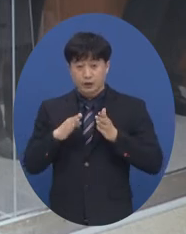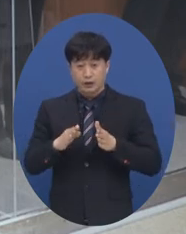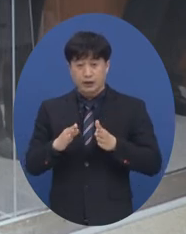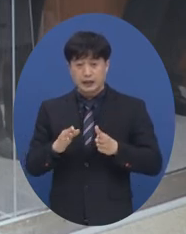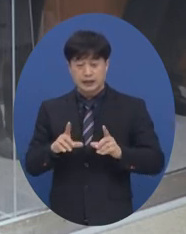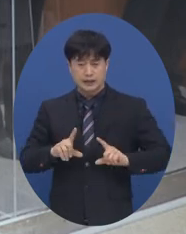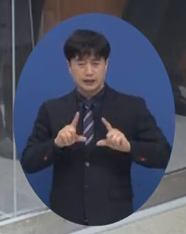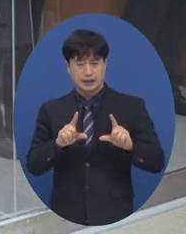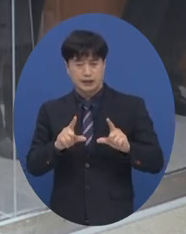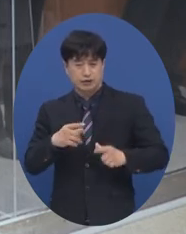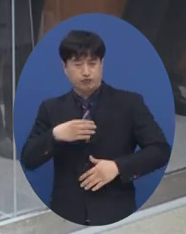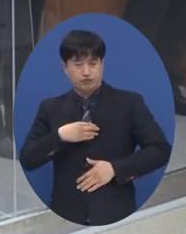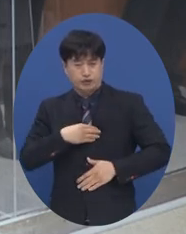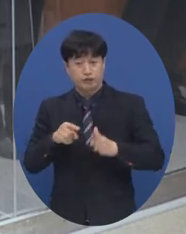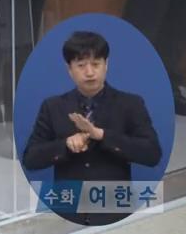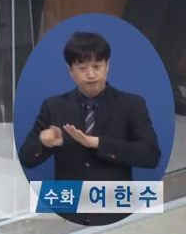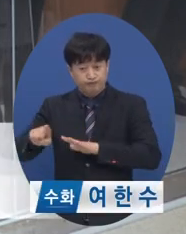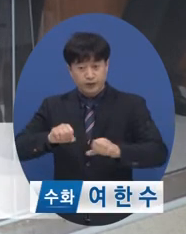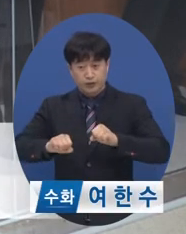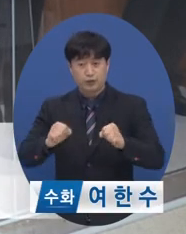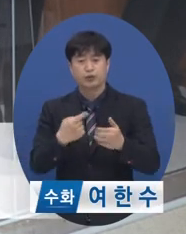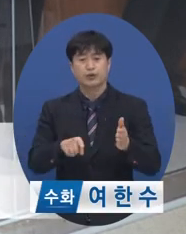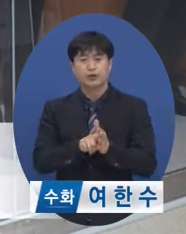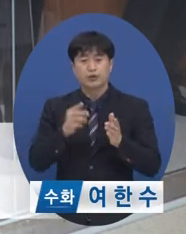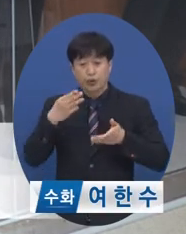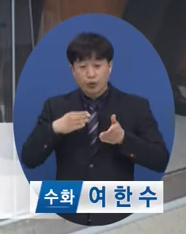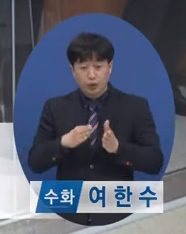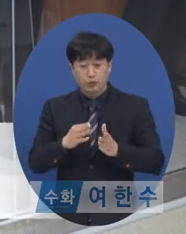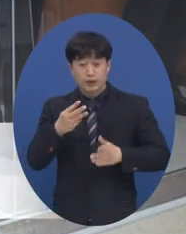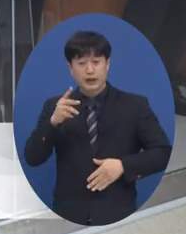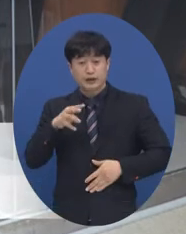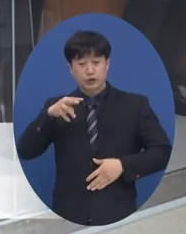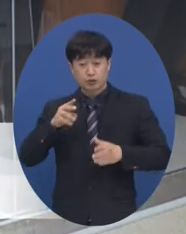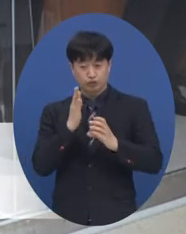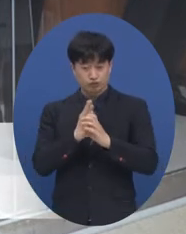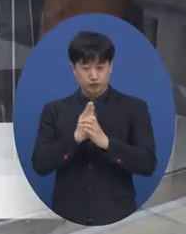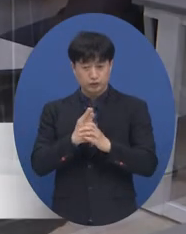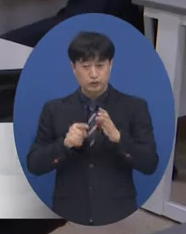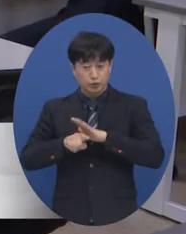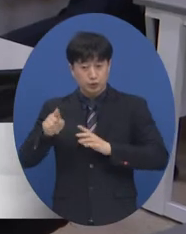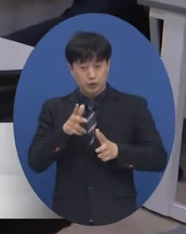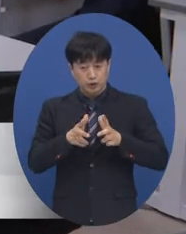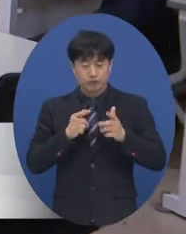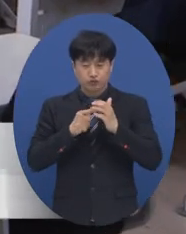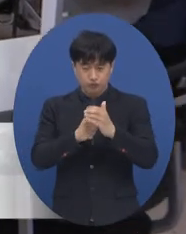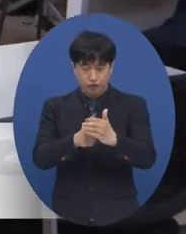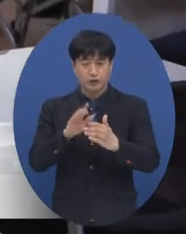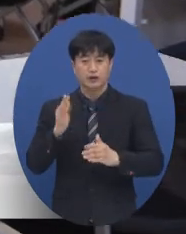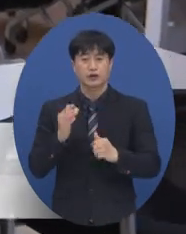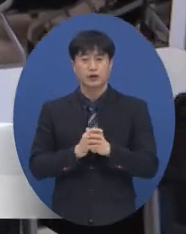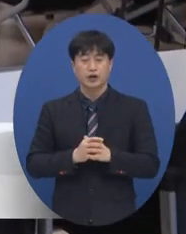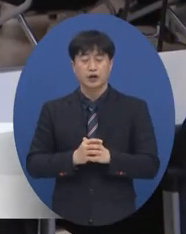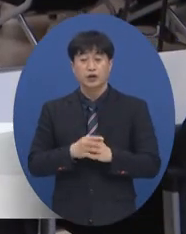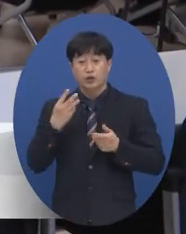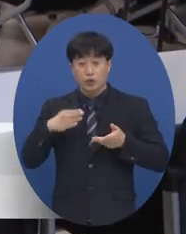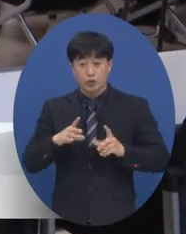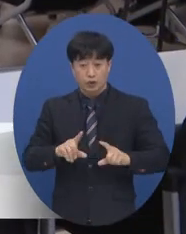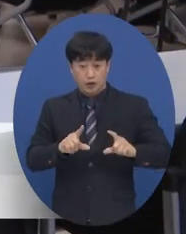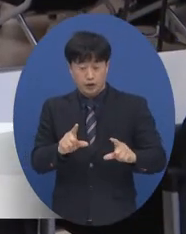경기도는 기후 위기에 선제적으로 대응하기 위해 경기도형 탄소중립 선도 사업을 추진합니다. 조명래